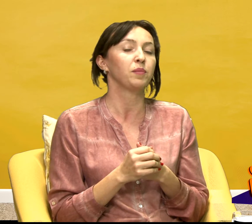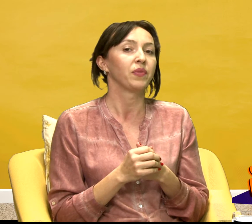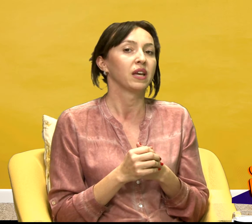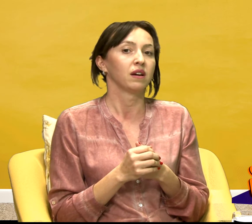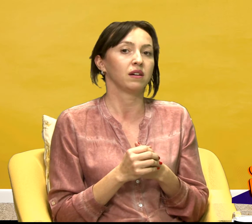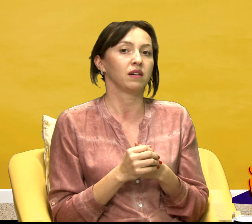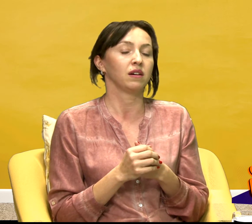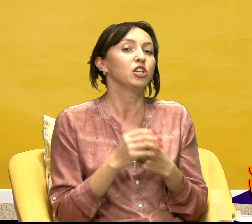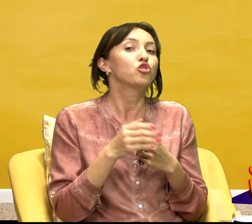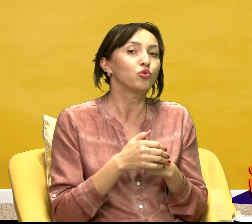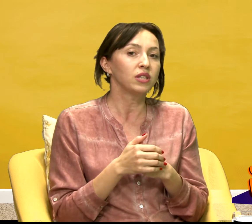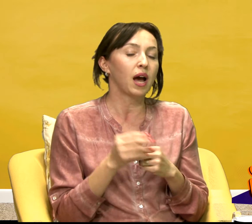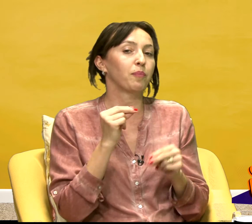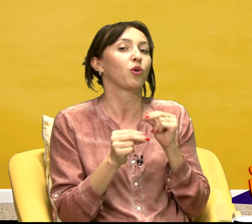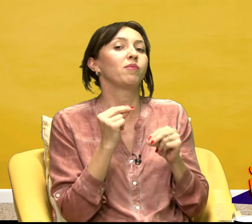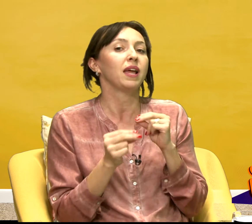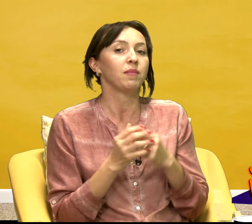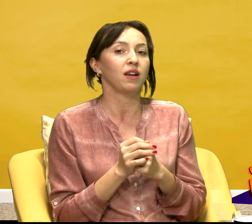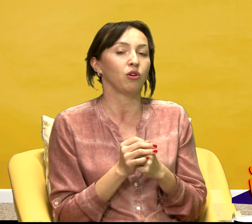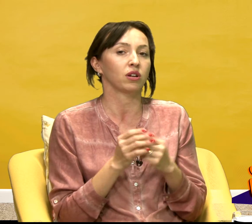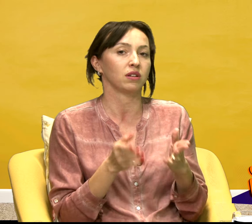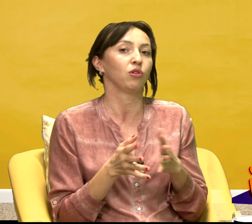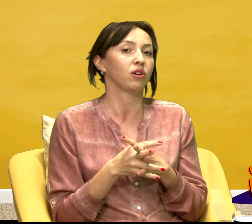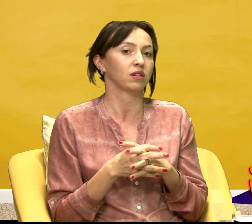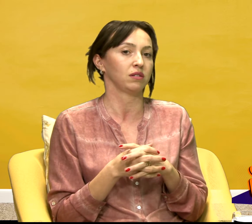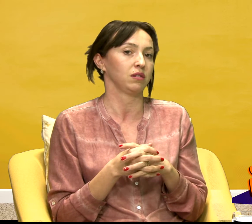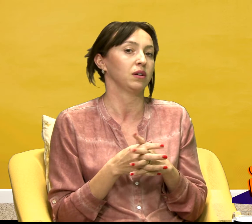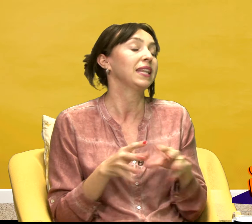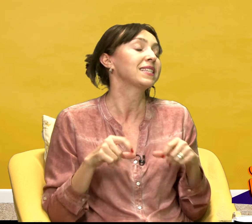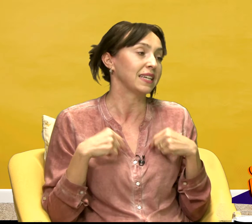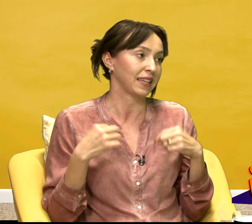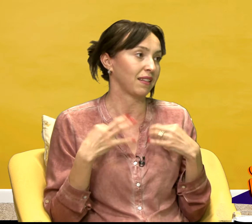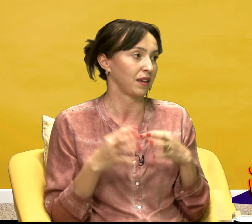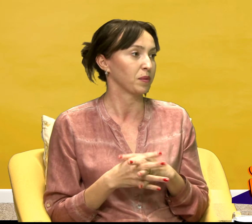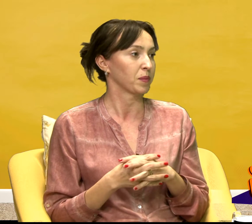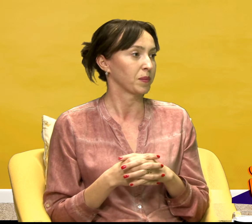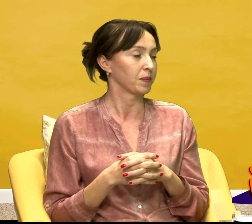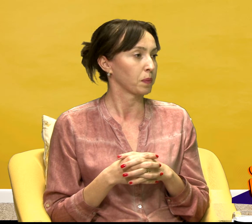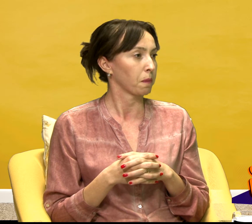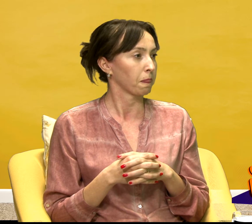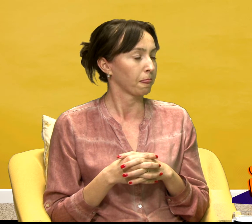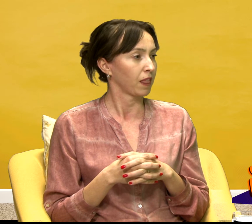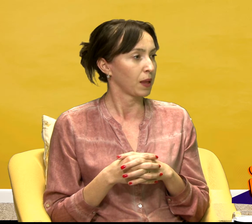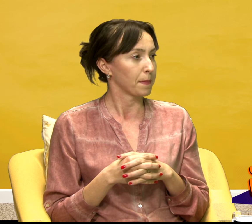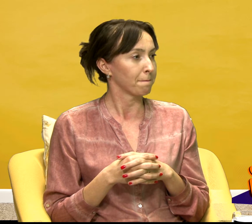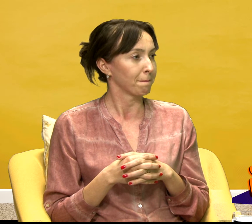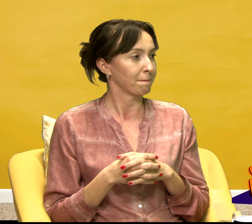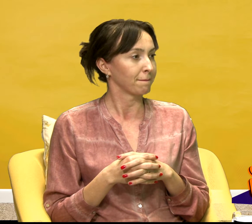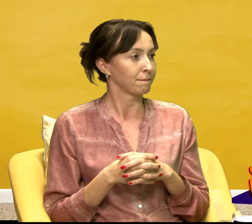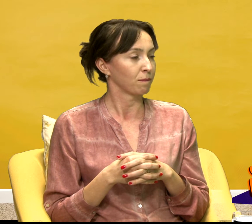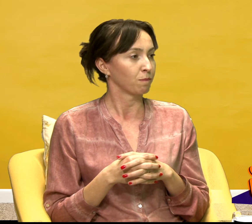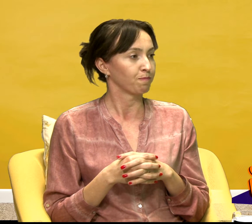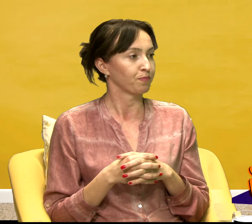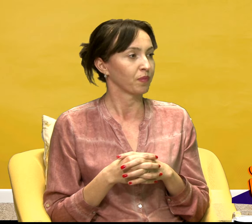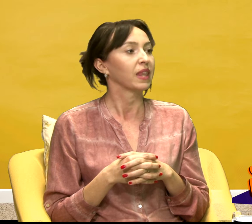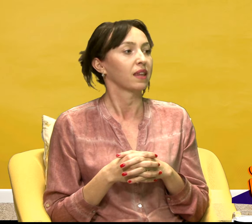frumoasă în ciuda problemelor lor de sănătate. 120 de persoane